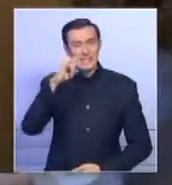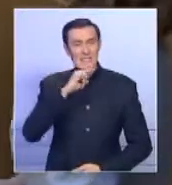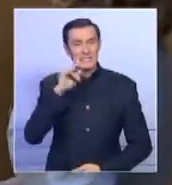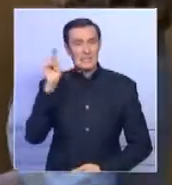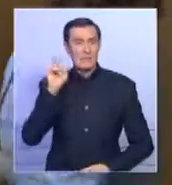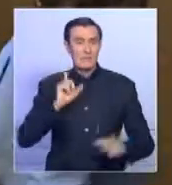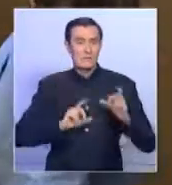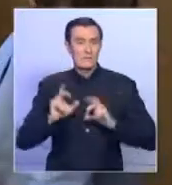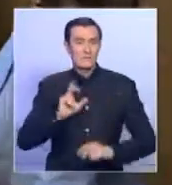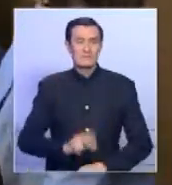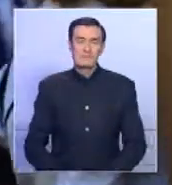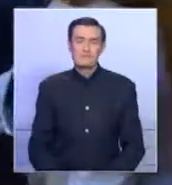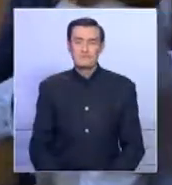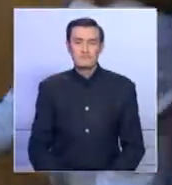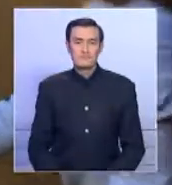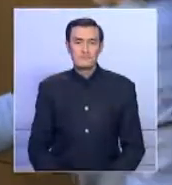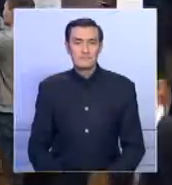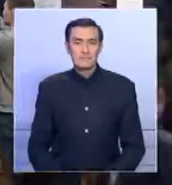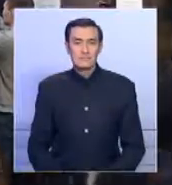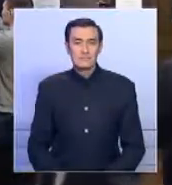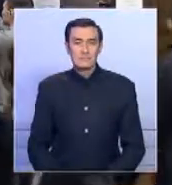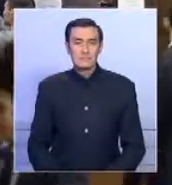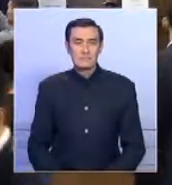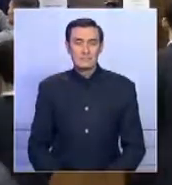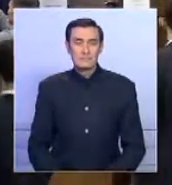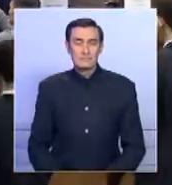из казахстанских вузов.